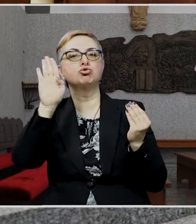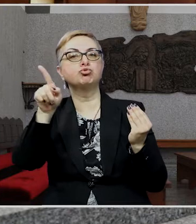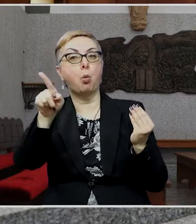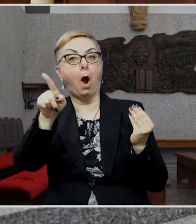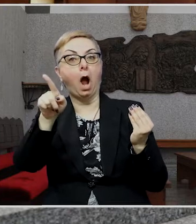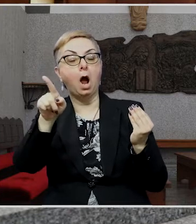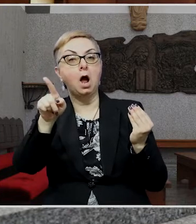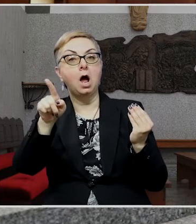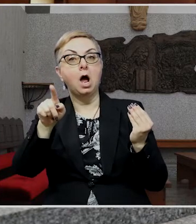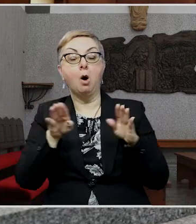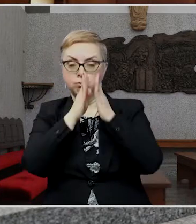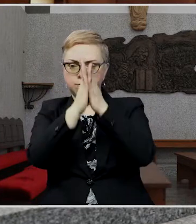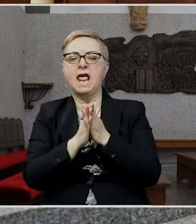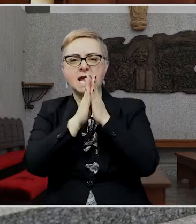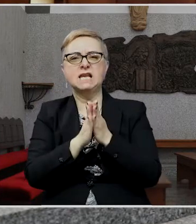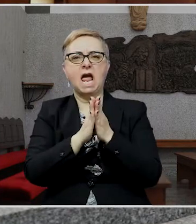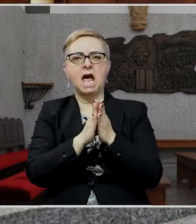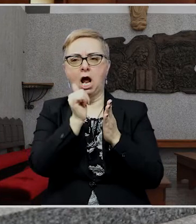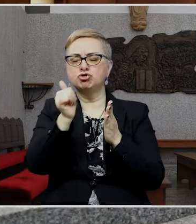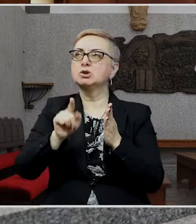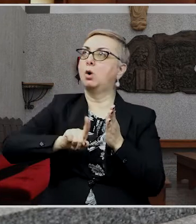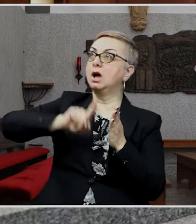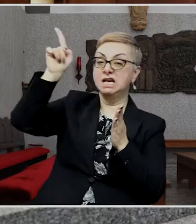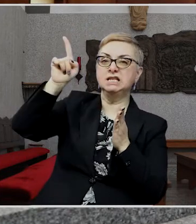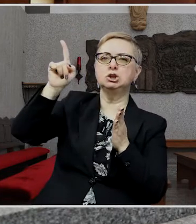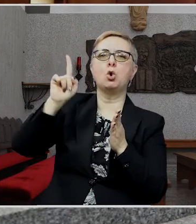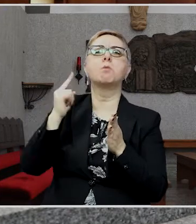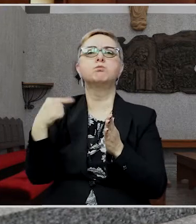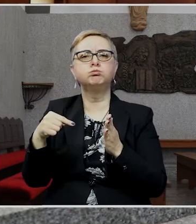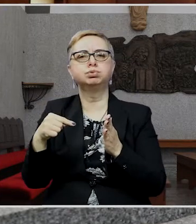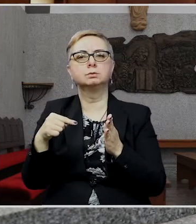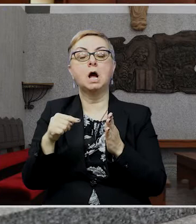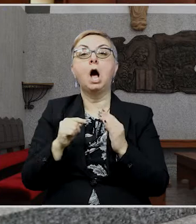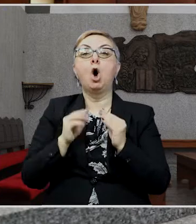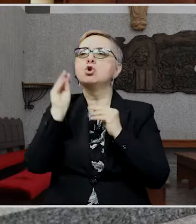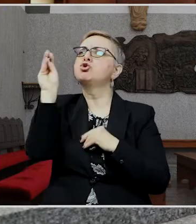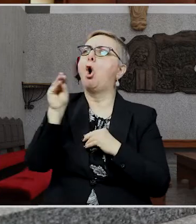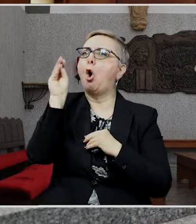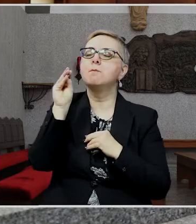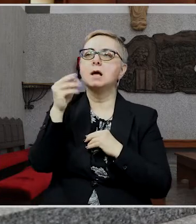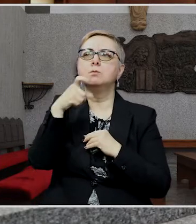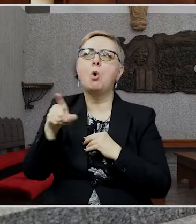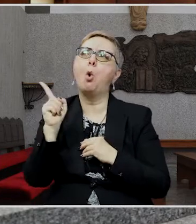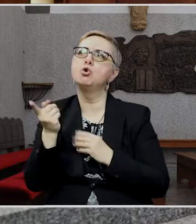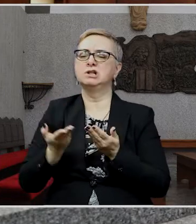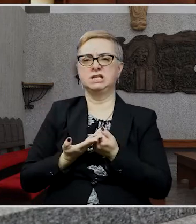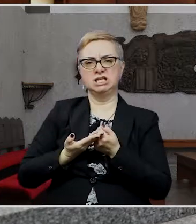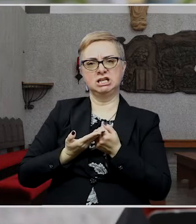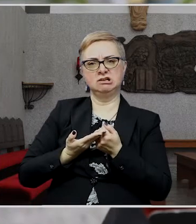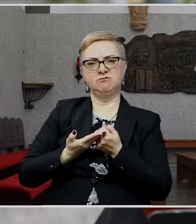mosè in ogni preghiera che rivolge a dio e questa è la domanda perché